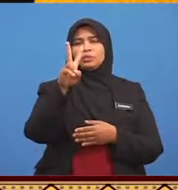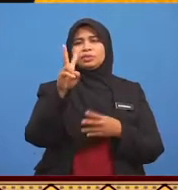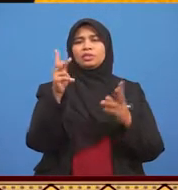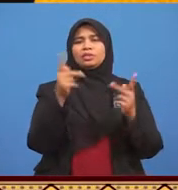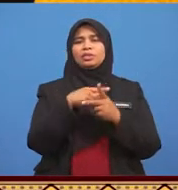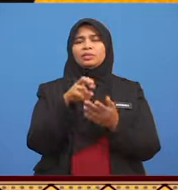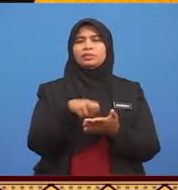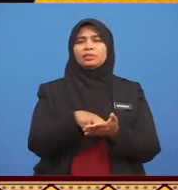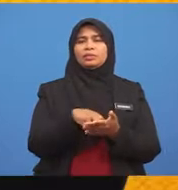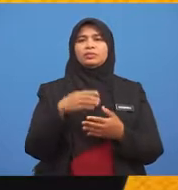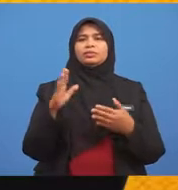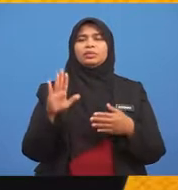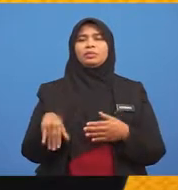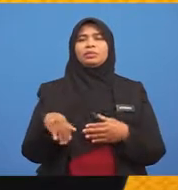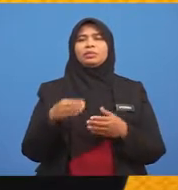salam.